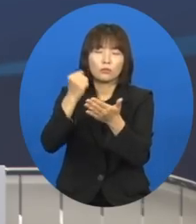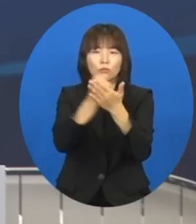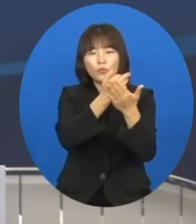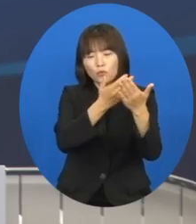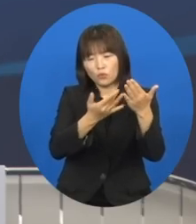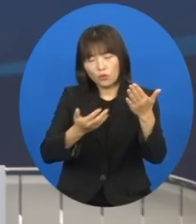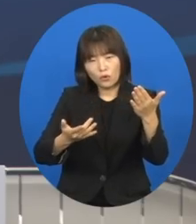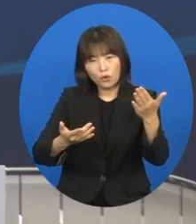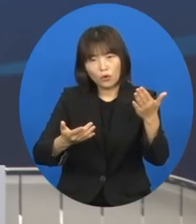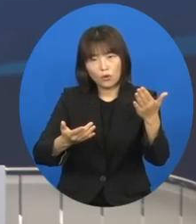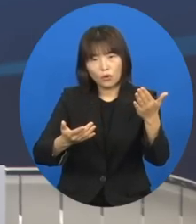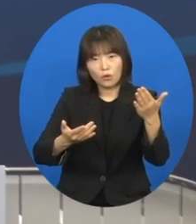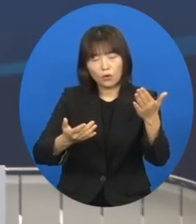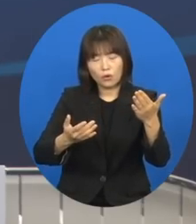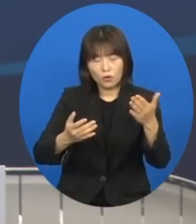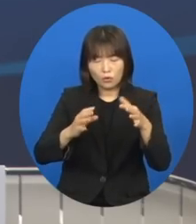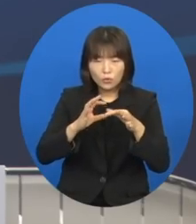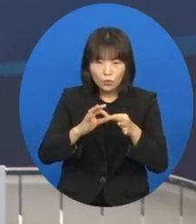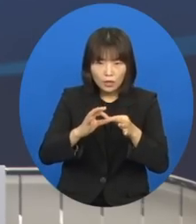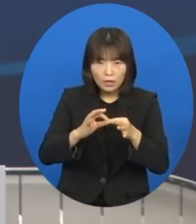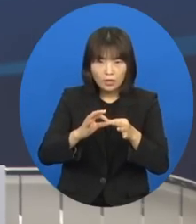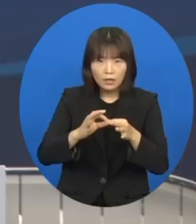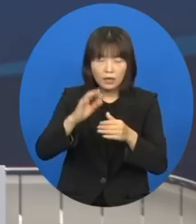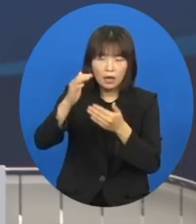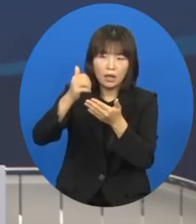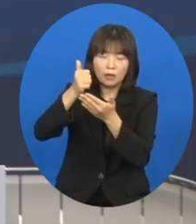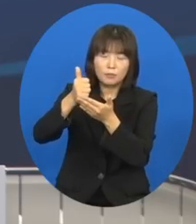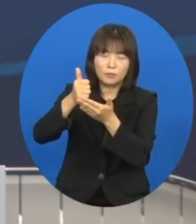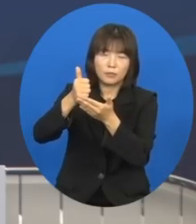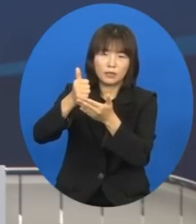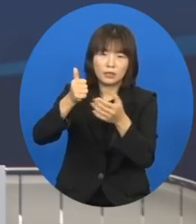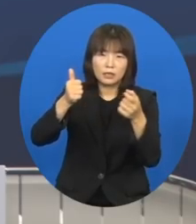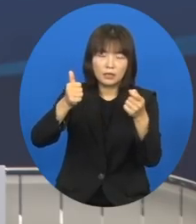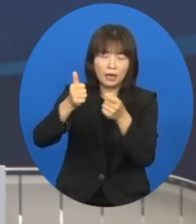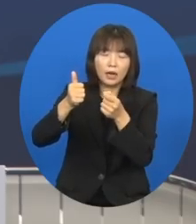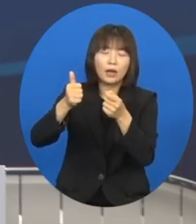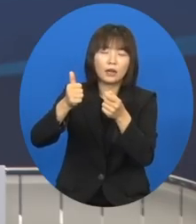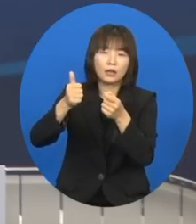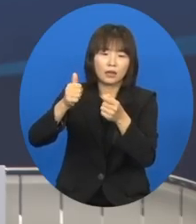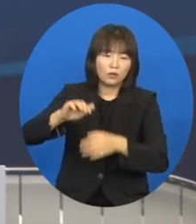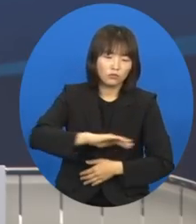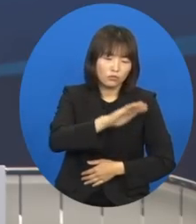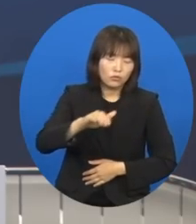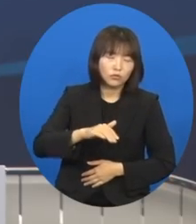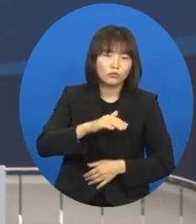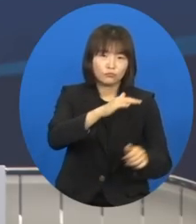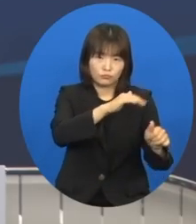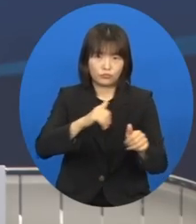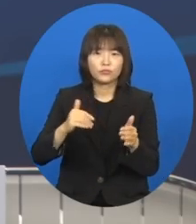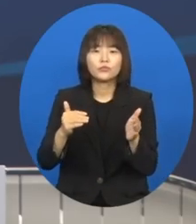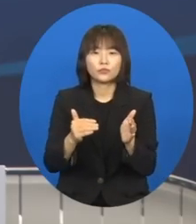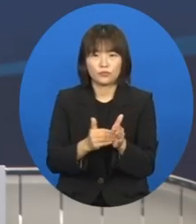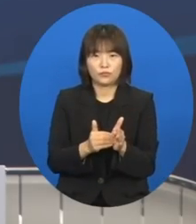예수의 피값으로 하나님께 가까워진 자로 우리를 부르셨다는 거예요.